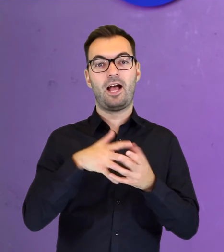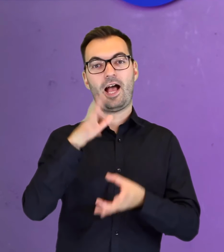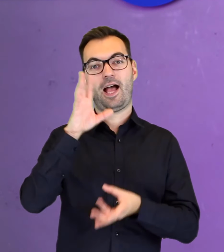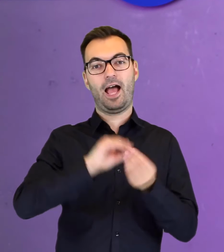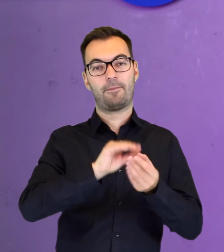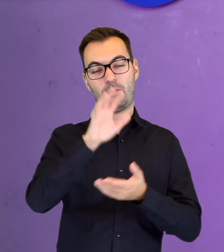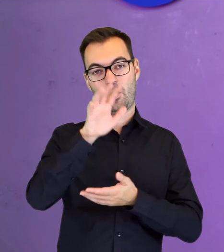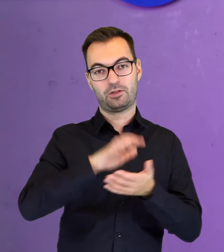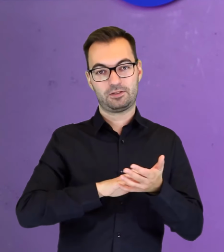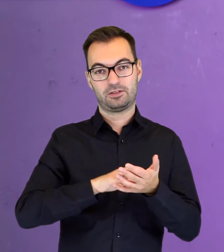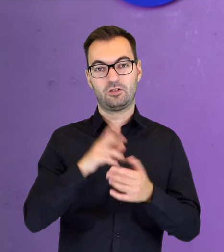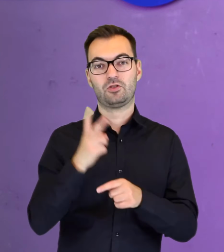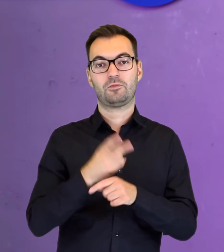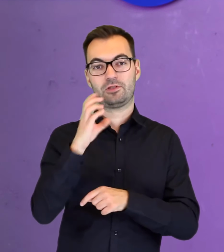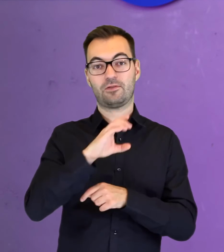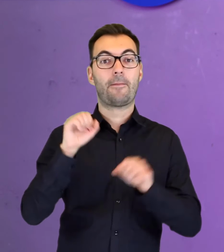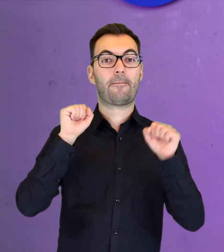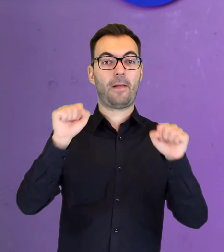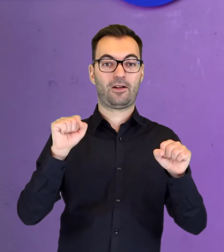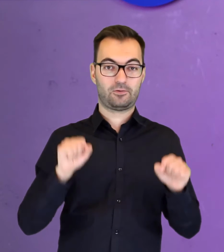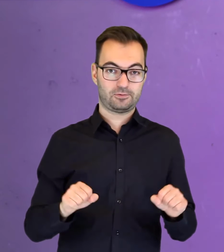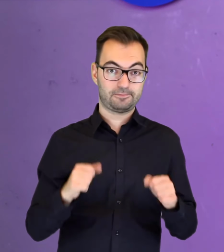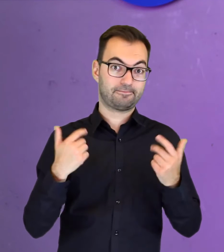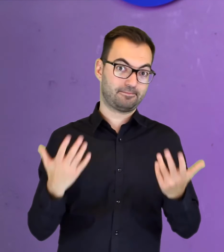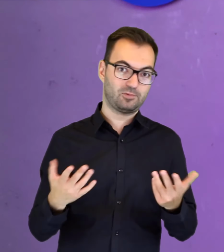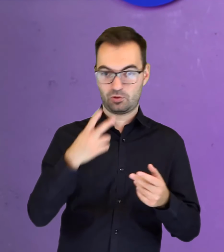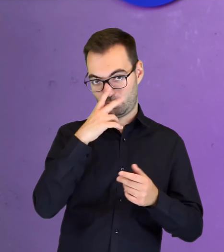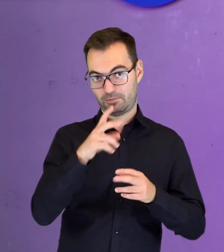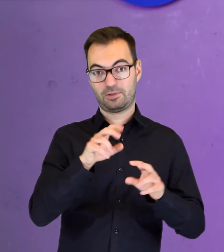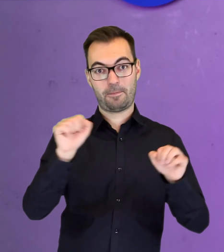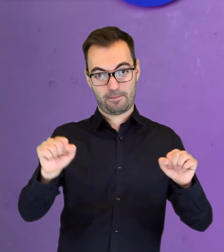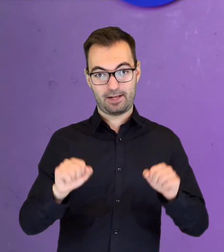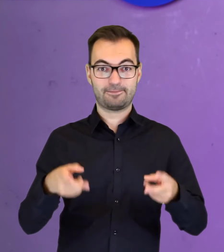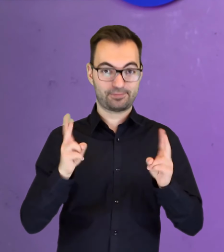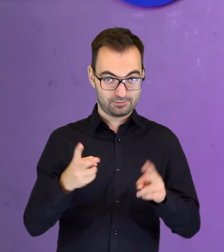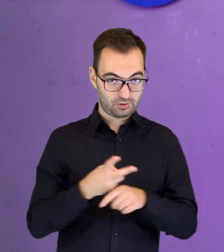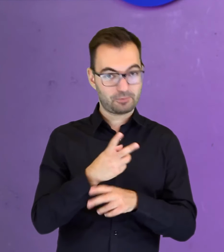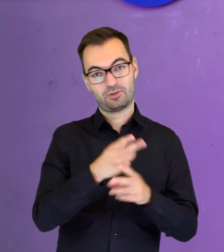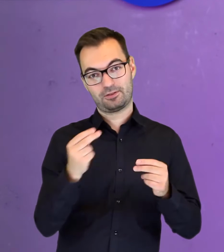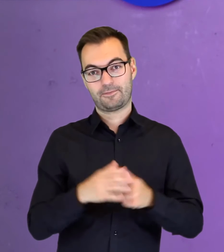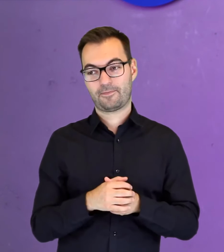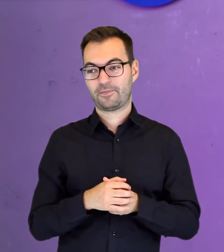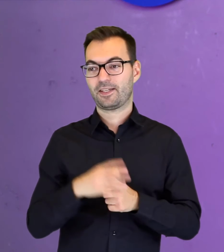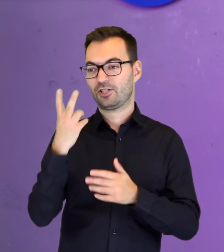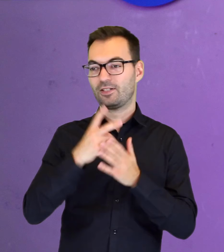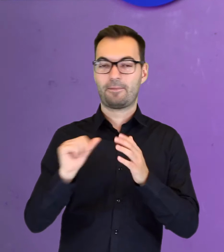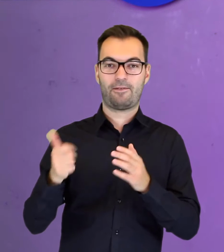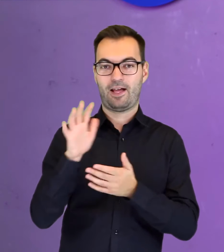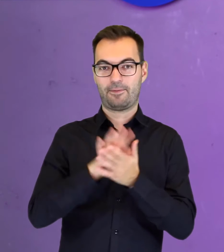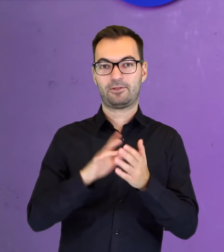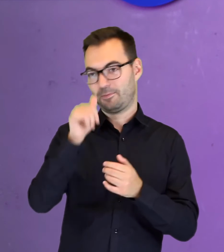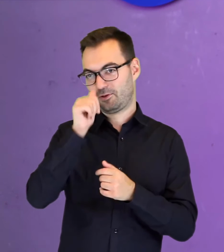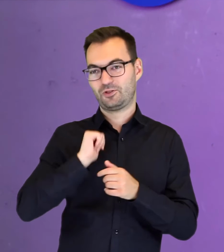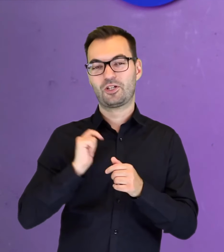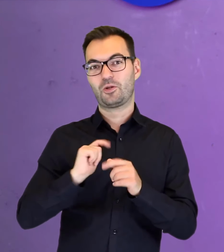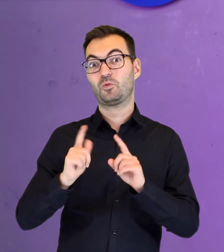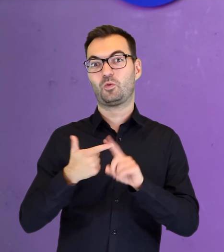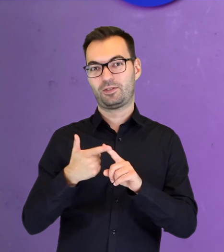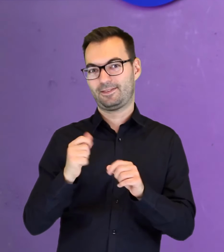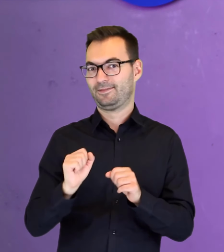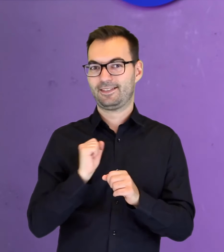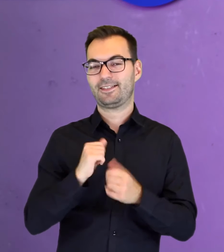branżę bankową Więc już niedługo pojawi się raport dostępności cyfrowej bankowości przy